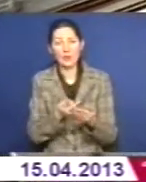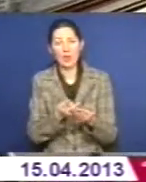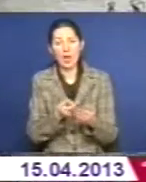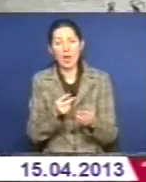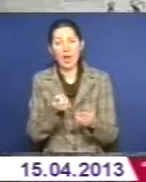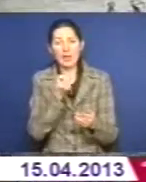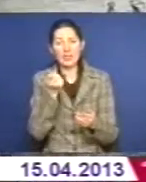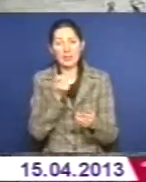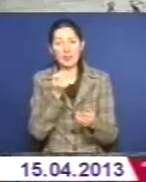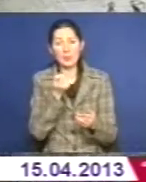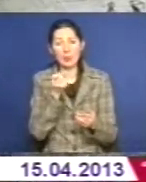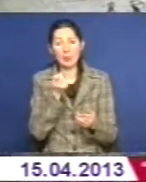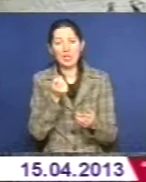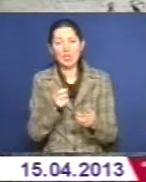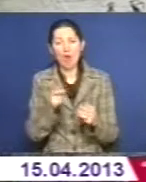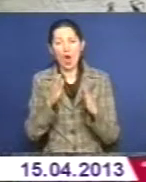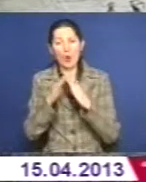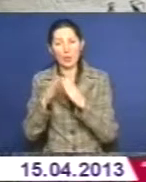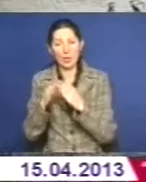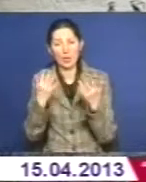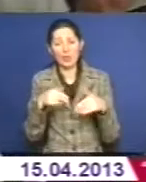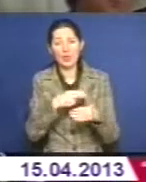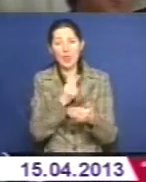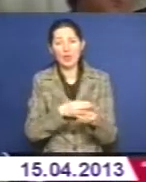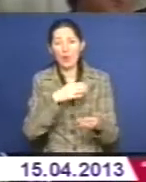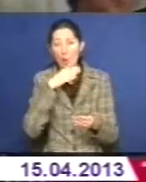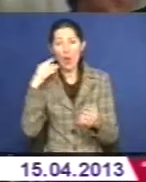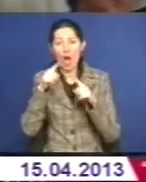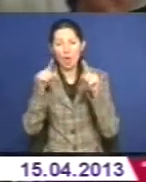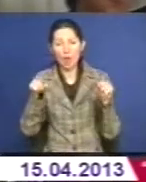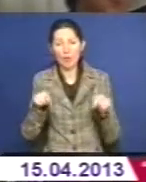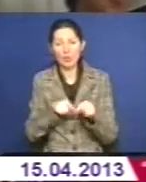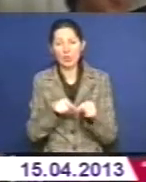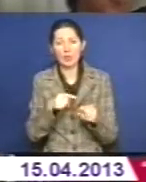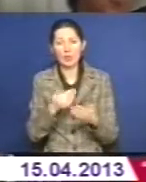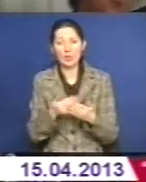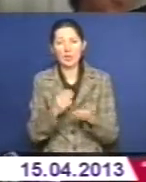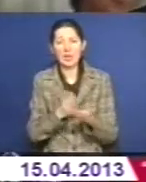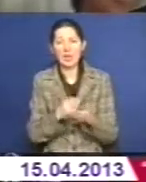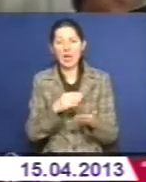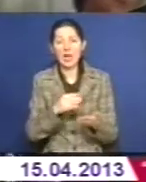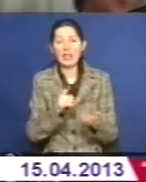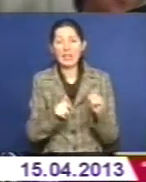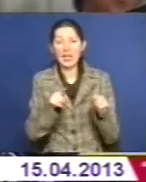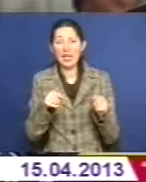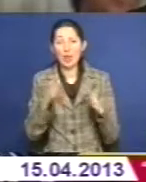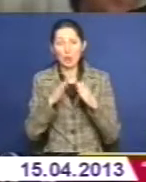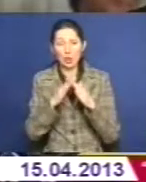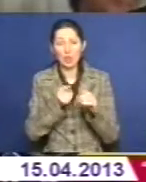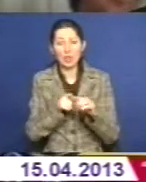більше 50 картин та планує, що зображати далі. Є декілька будинків, які я дуже хотів би. От